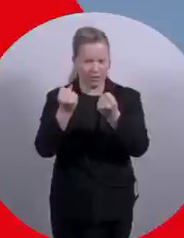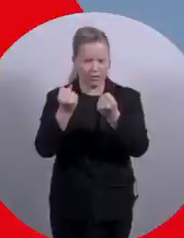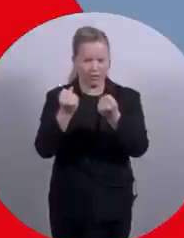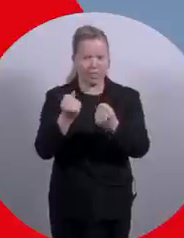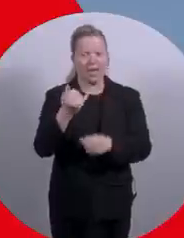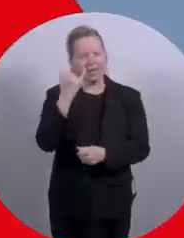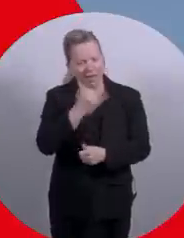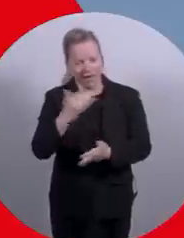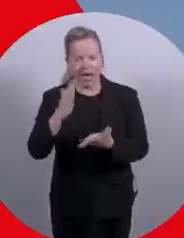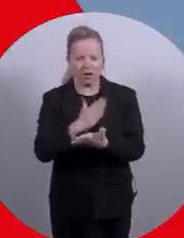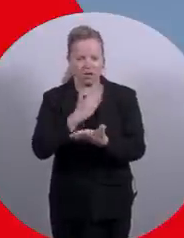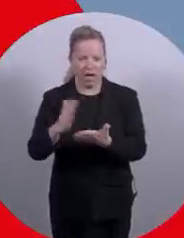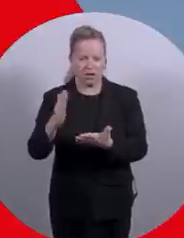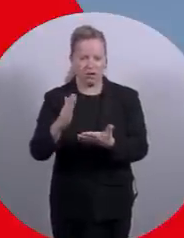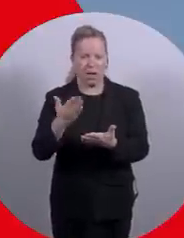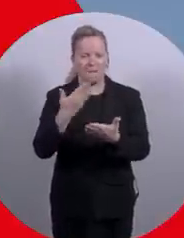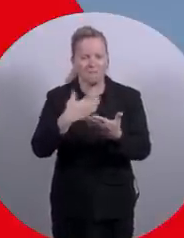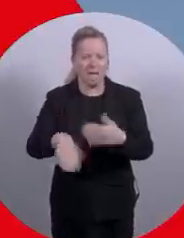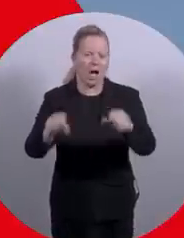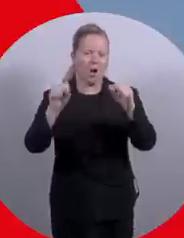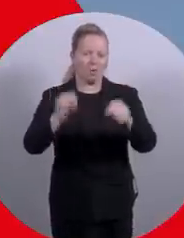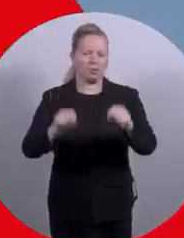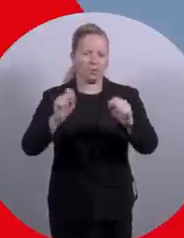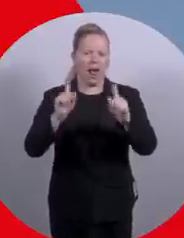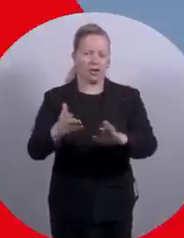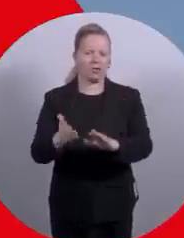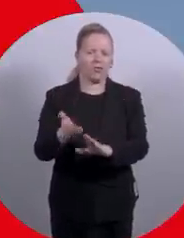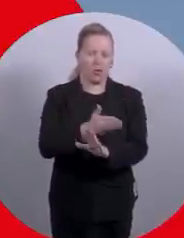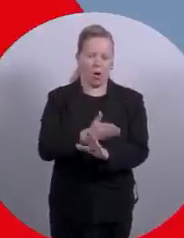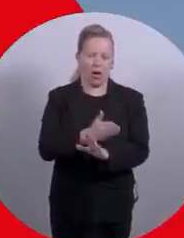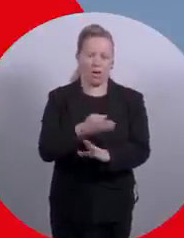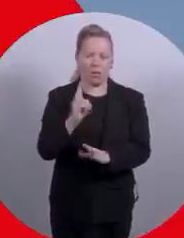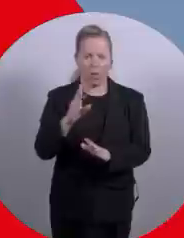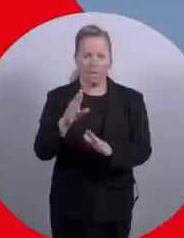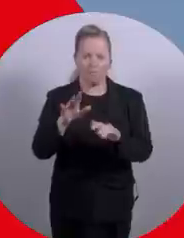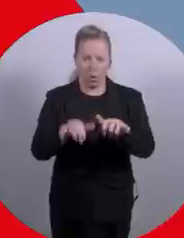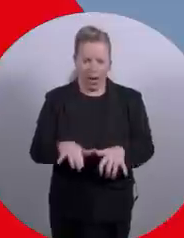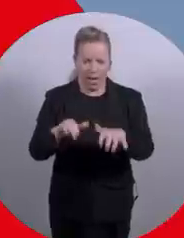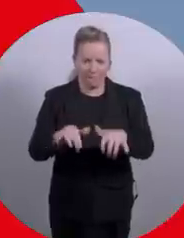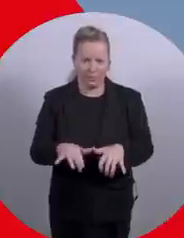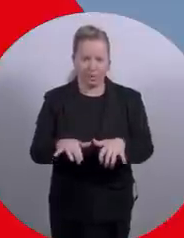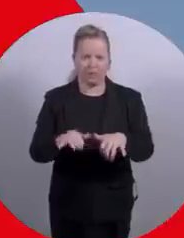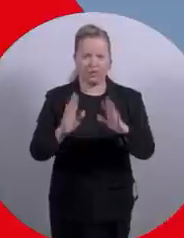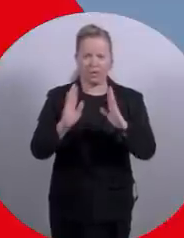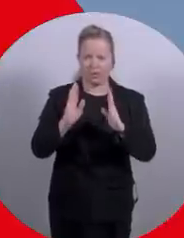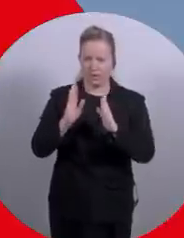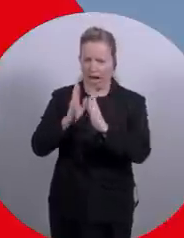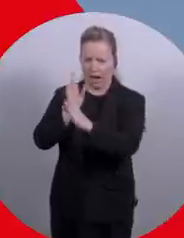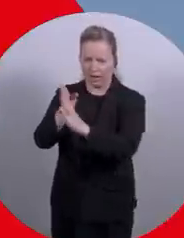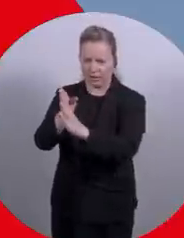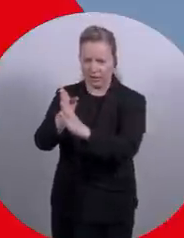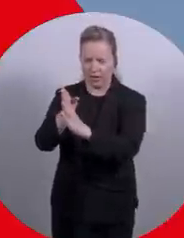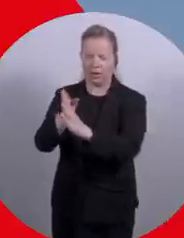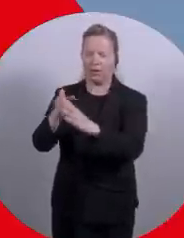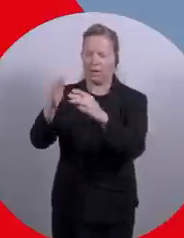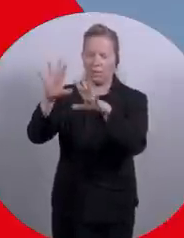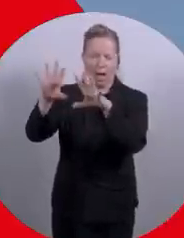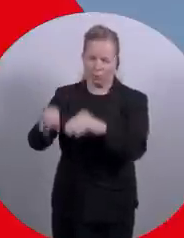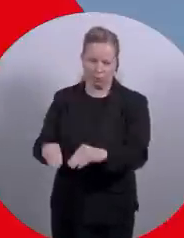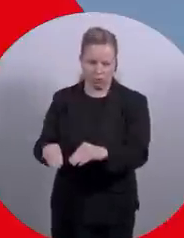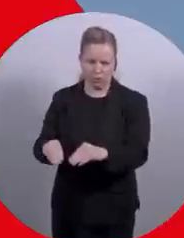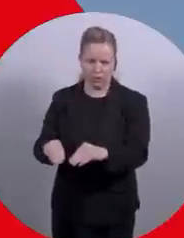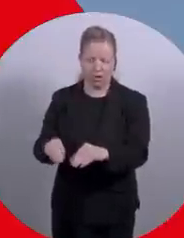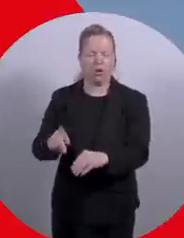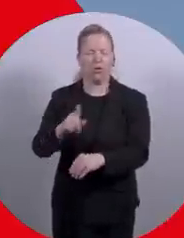nach jeder Entscheidung mehr Optionen hatte wie zuvor bei einem Programm dass ich in Sackgassen begibt stürzt irgendwann ab und